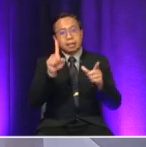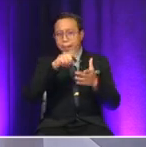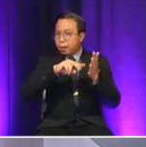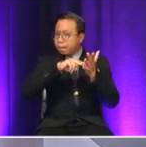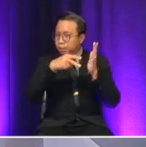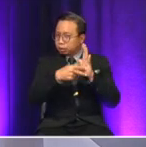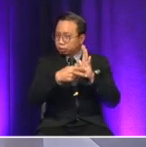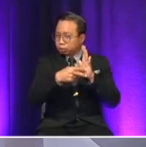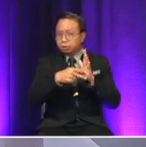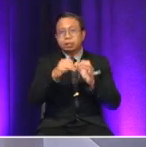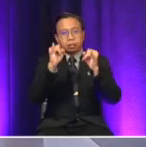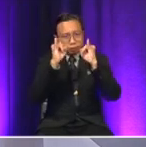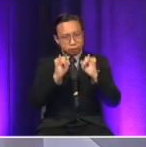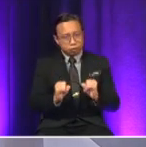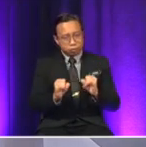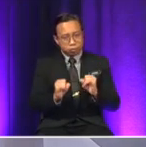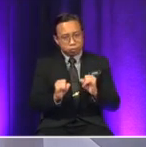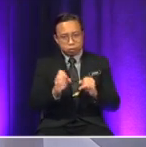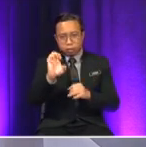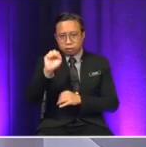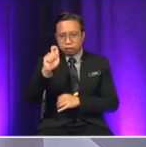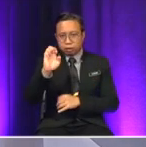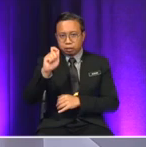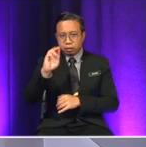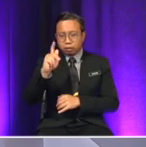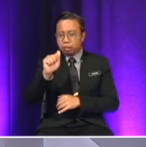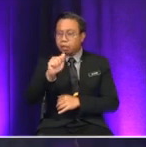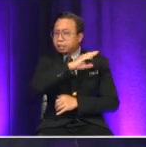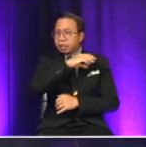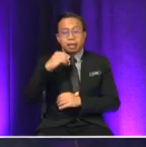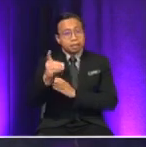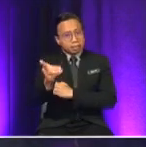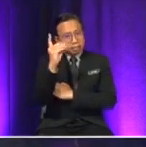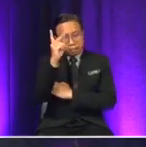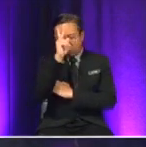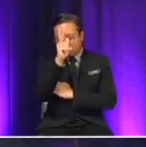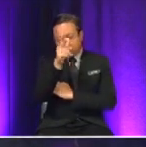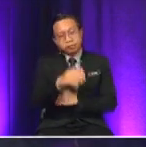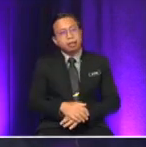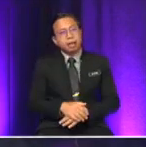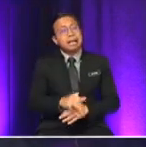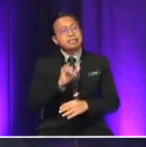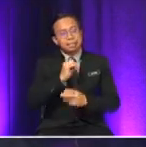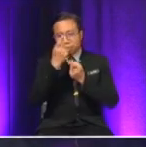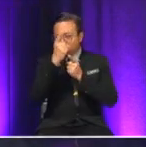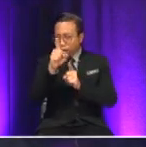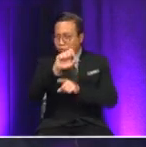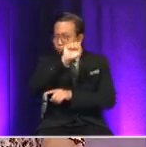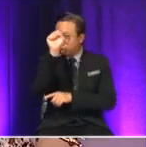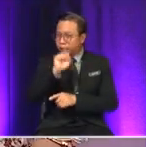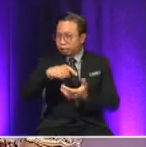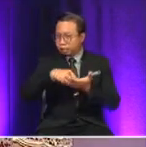maksud individual bagi estetika dan juga daya kreatif ni, cikgu? Okey, Syafika, saya jawab soalan Syafika.